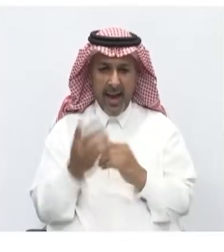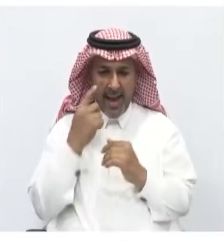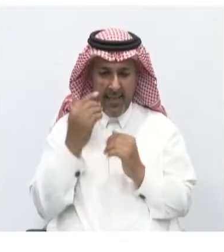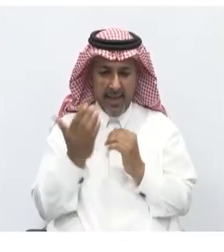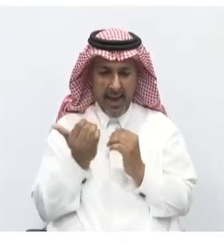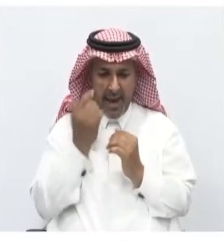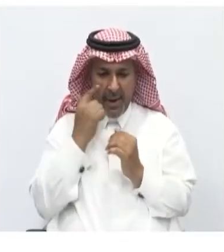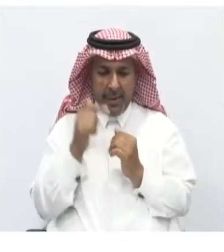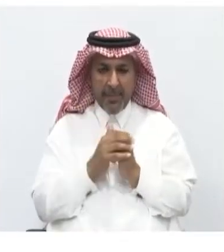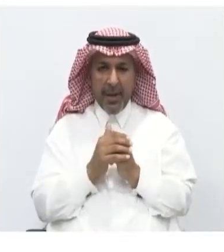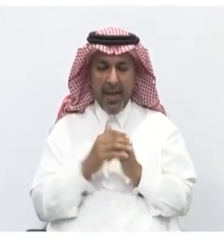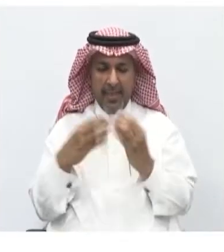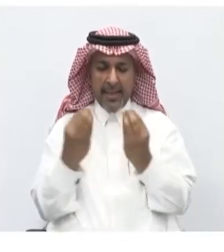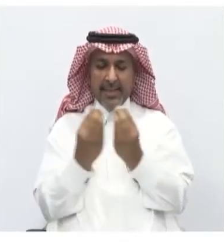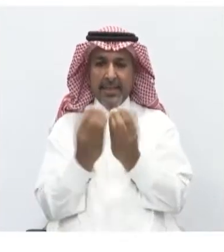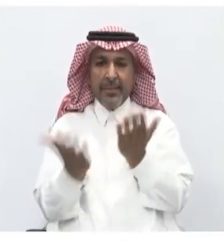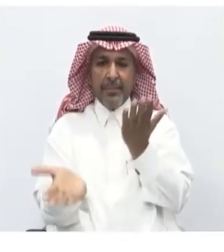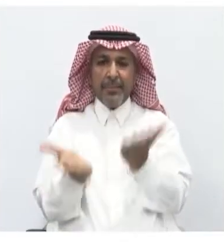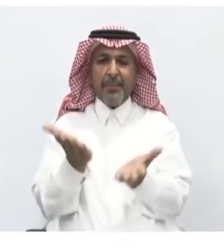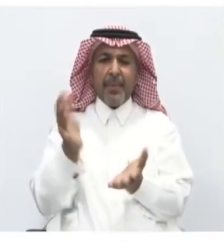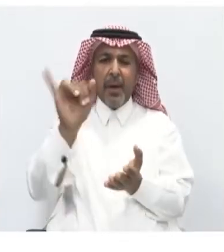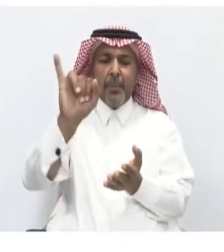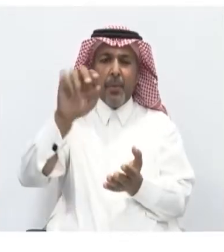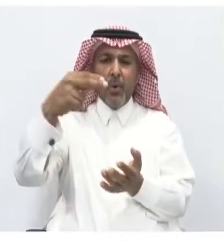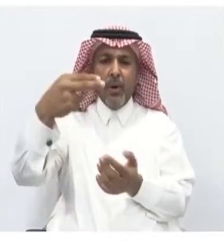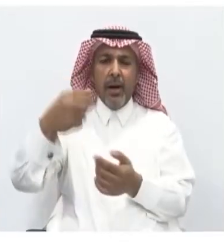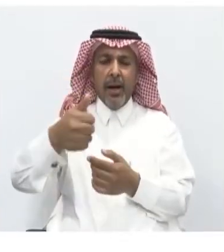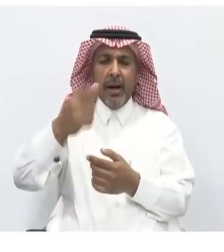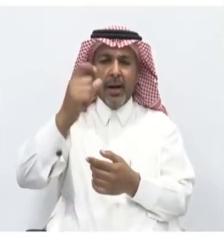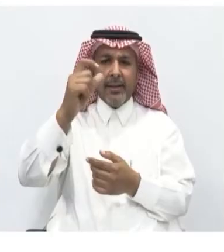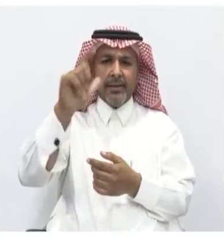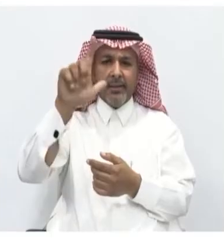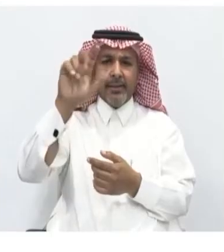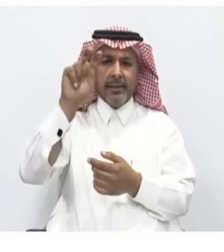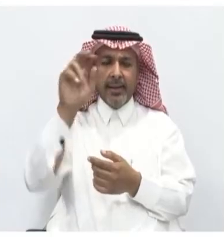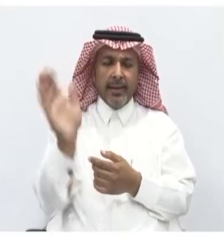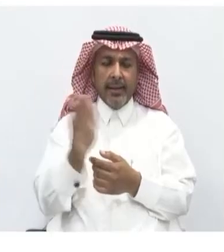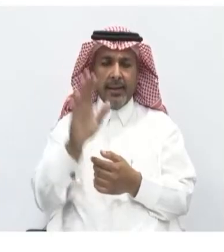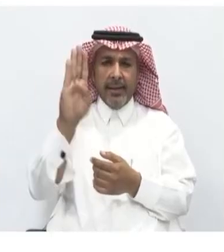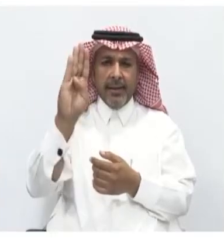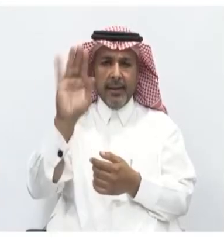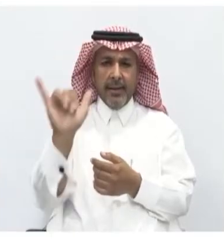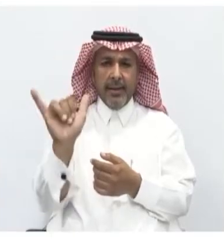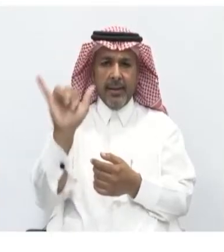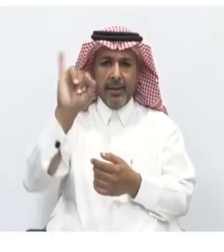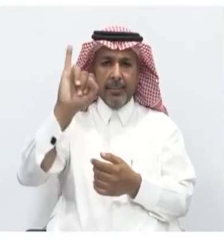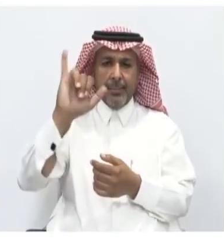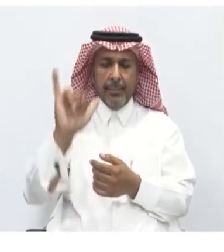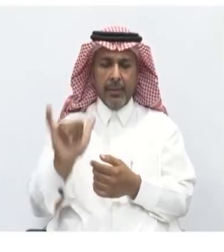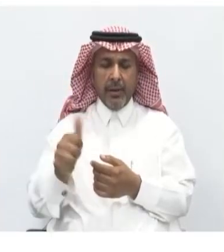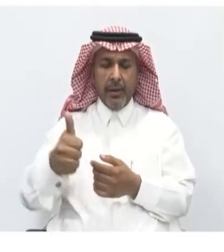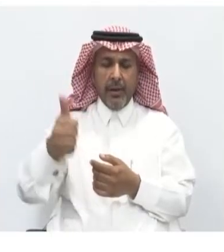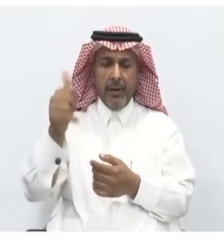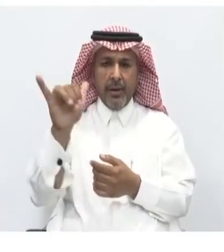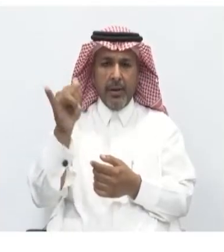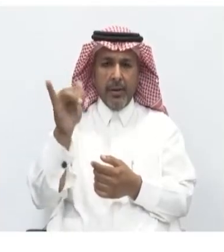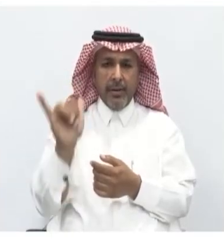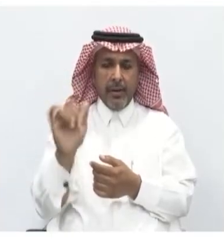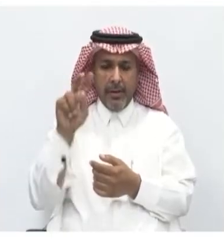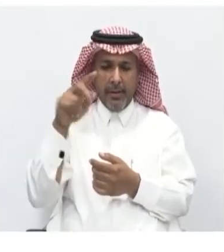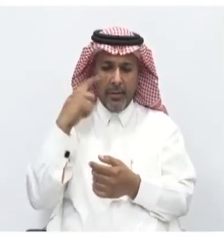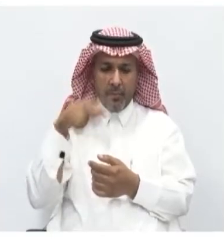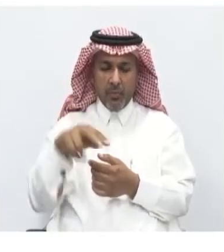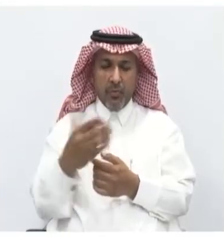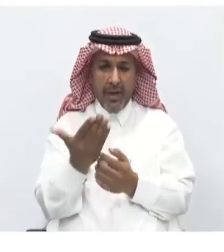معادله كيميائيه احسنتم قبل التفاعل وبعد التفاعل ما المقصود بالمواد المتفاعله